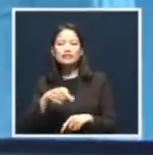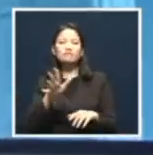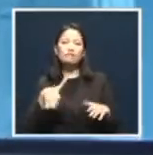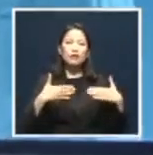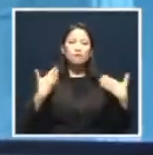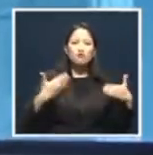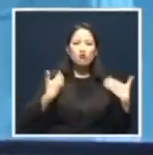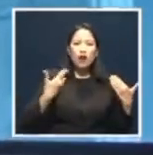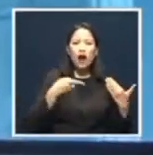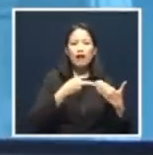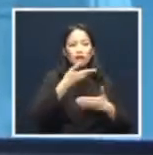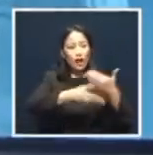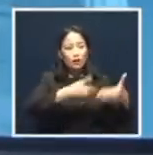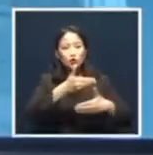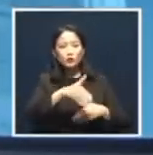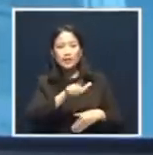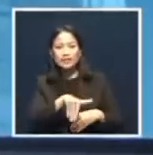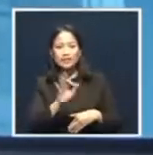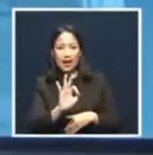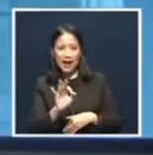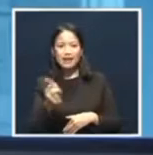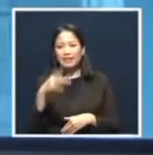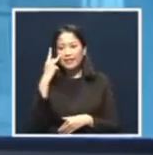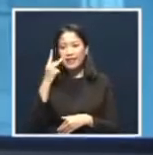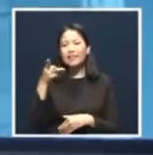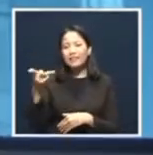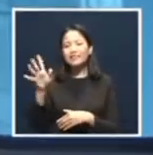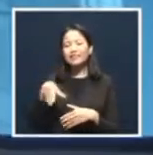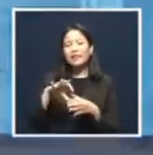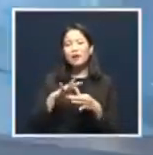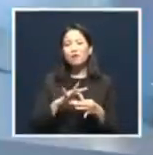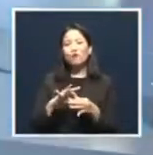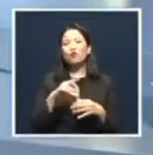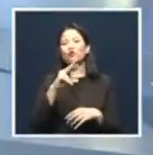hiburannya masih berlangsung di sana? Kami ajak Anda bergabung bersama dengan Rusdi Maulana.